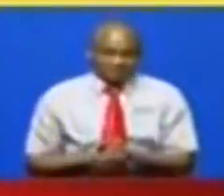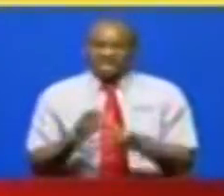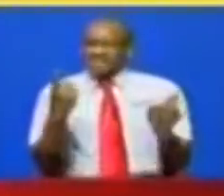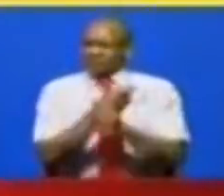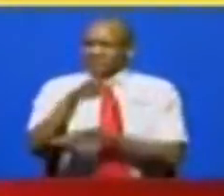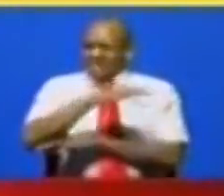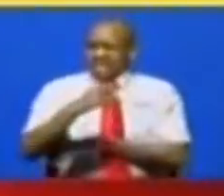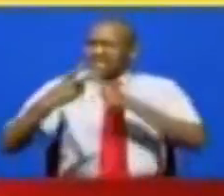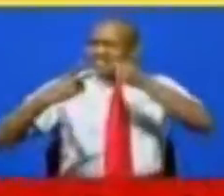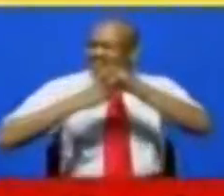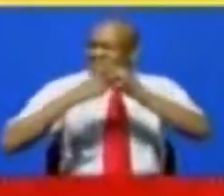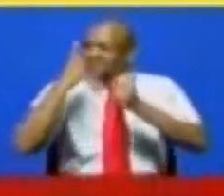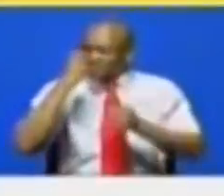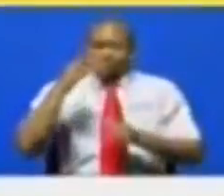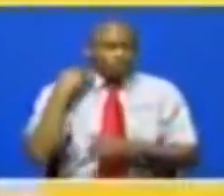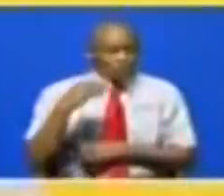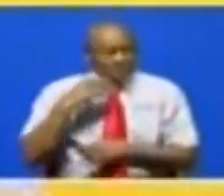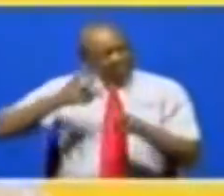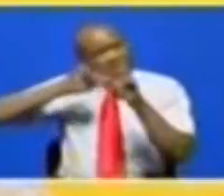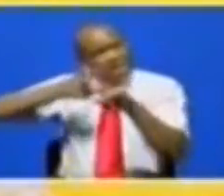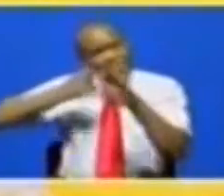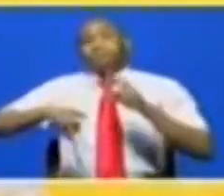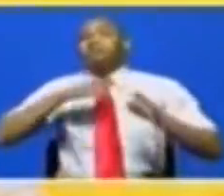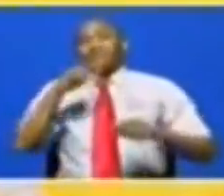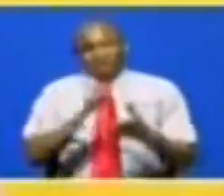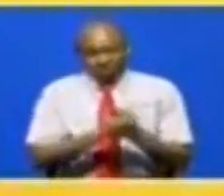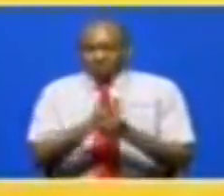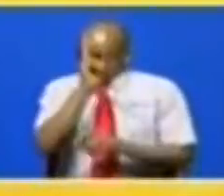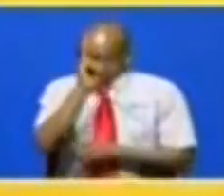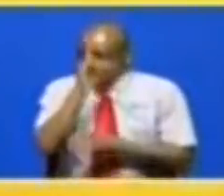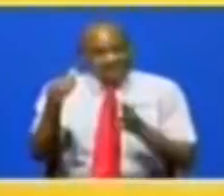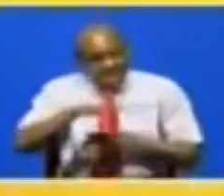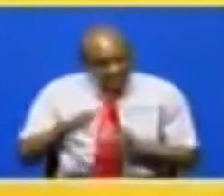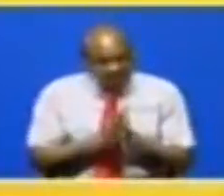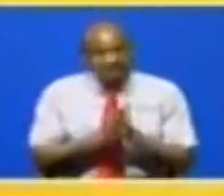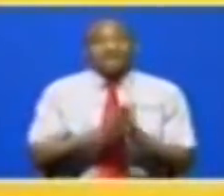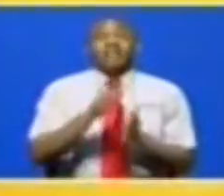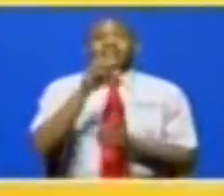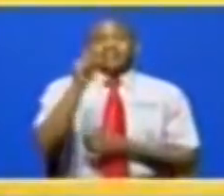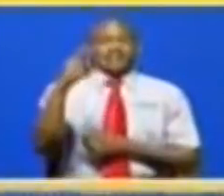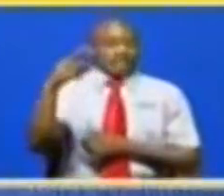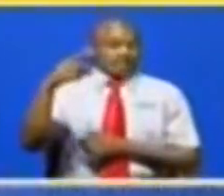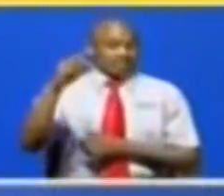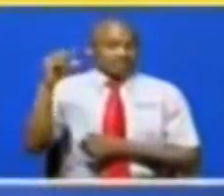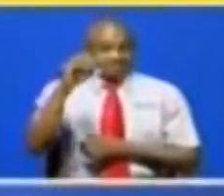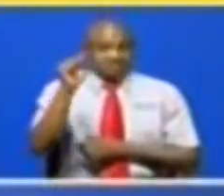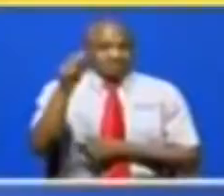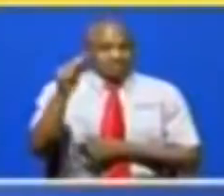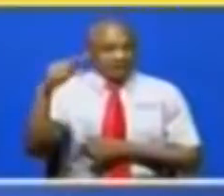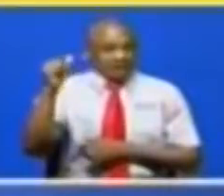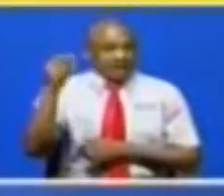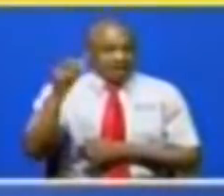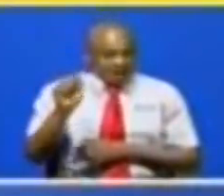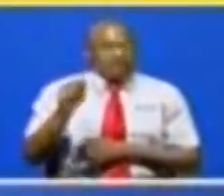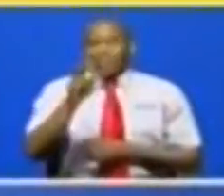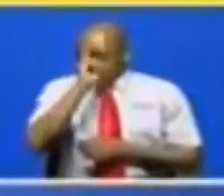Kwingineko, washukiwa saba wa ujambazi wamepigwa risasi na maafisa wa polisi katika eneo la Sagana huko Makutano. Inadaiwa kuwa